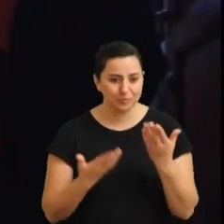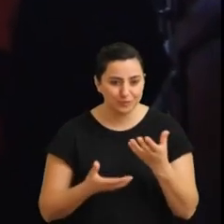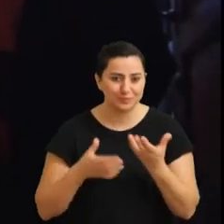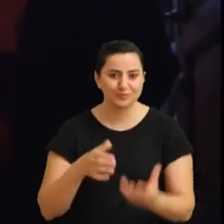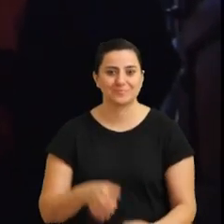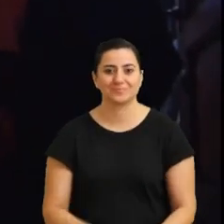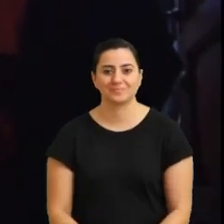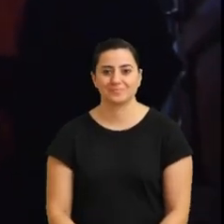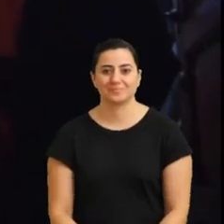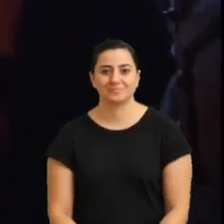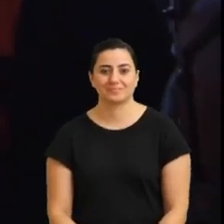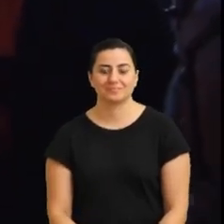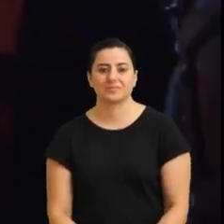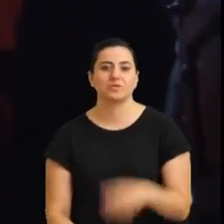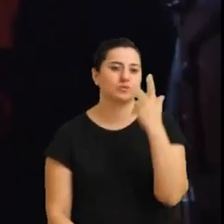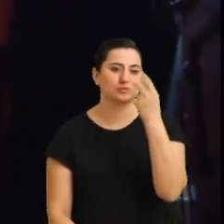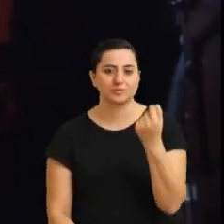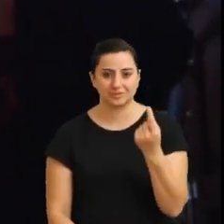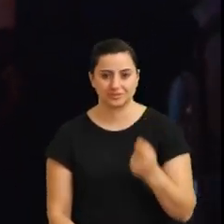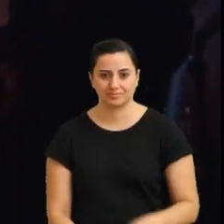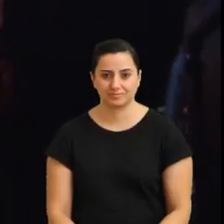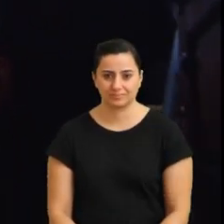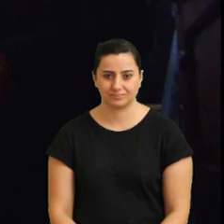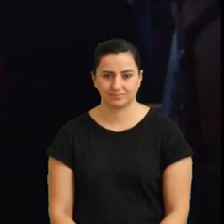Buyurun. 3 lira.